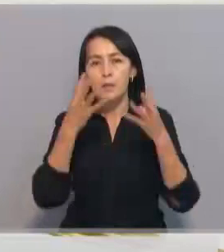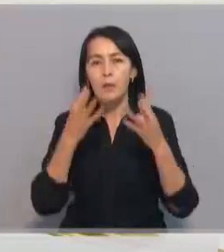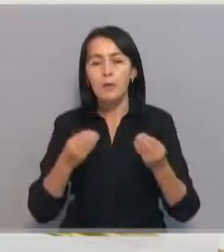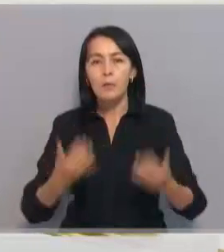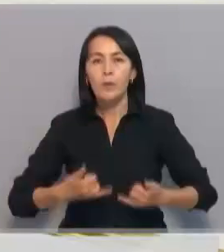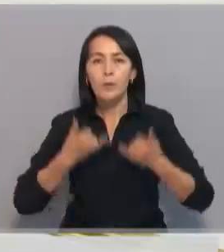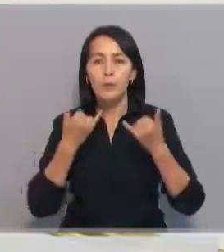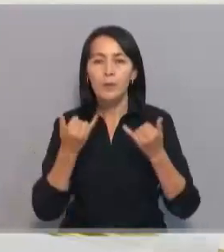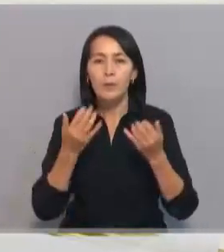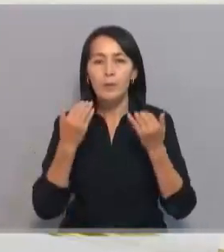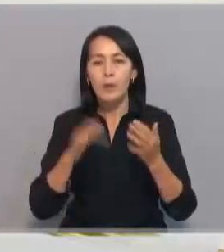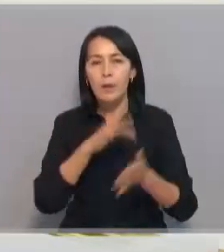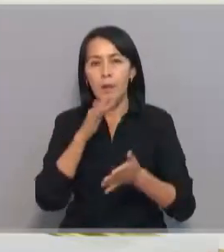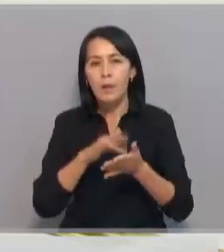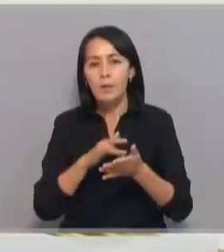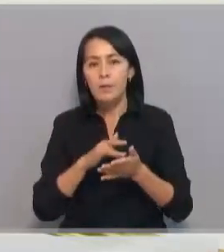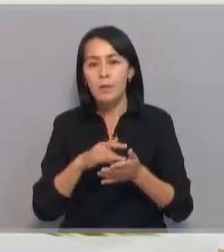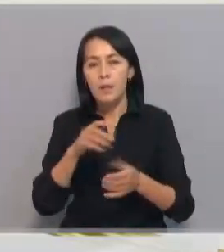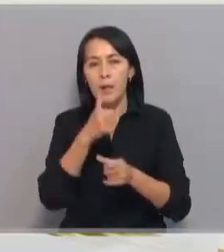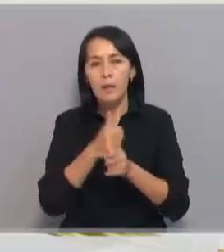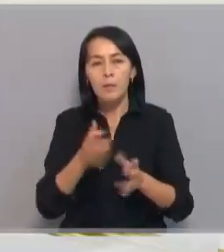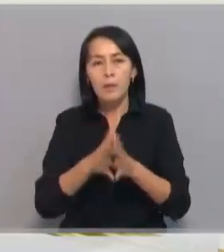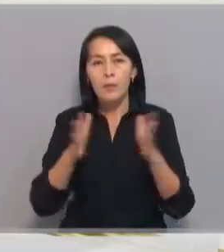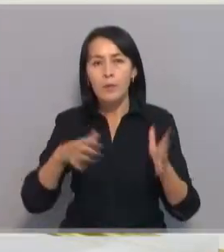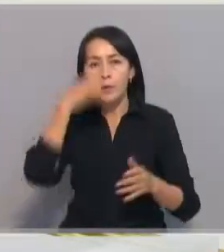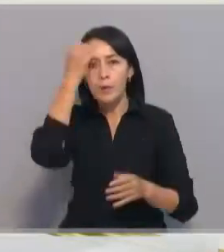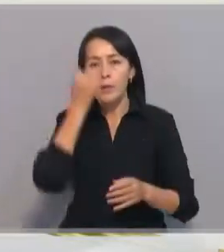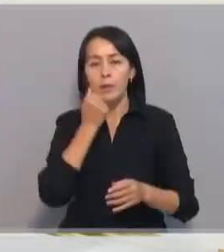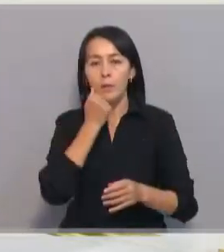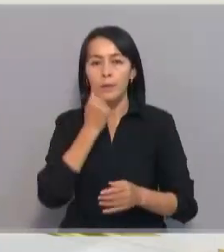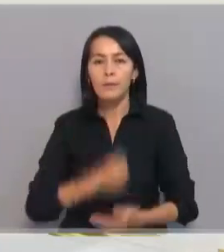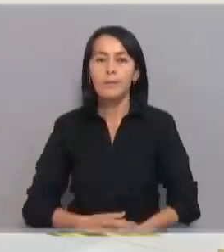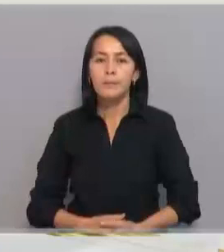құттықтаймын. Мынау бүгін қаламыздың әкіміне үлкен рахмет. Мынау